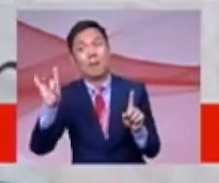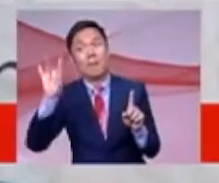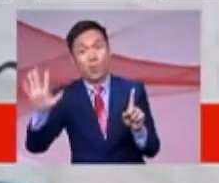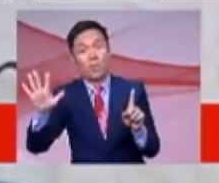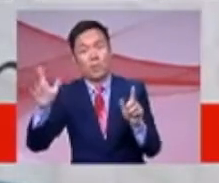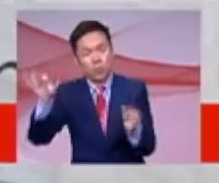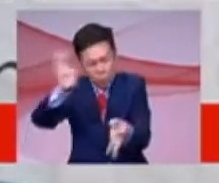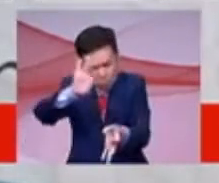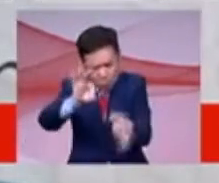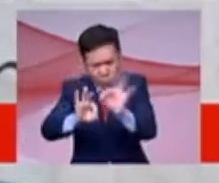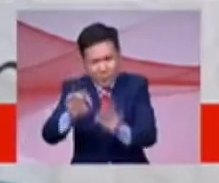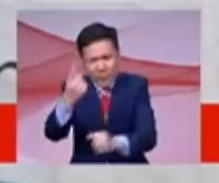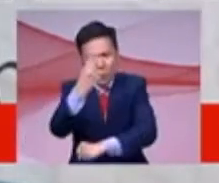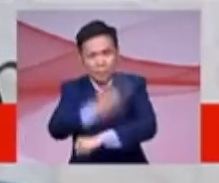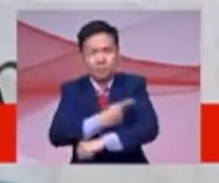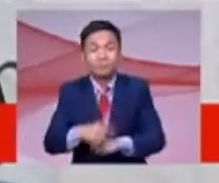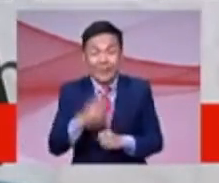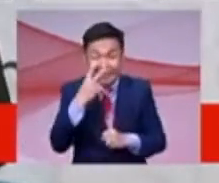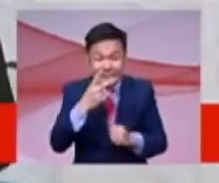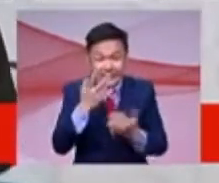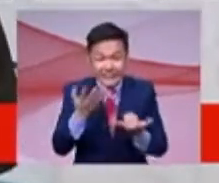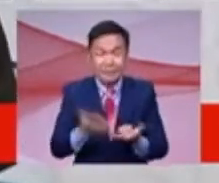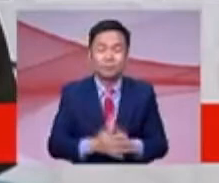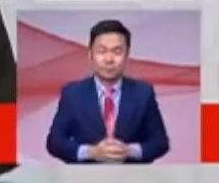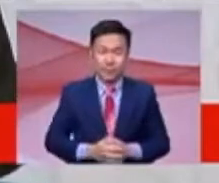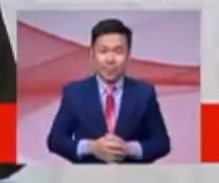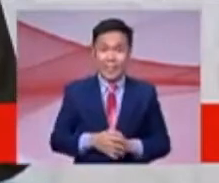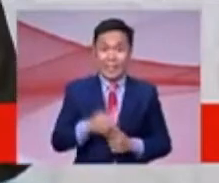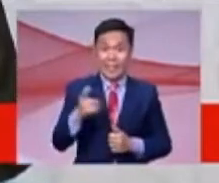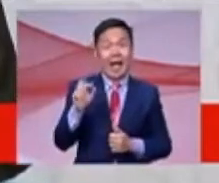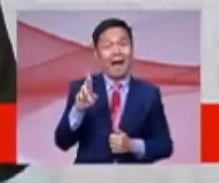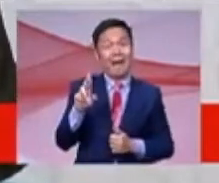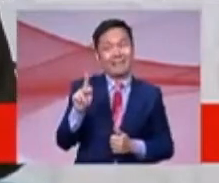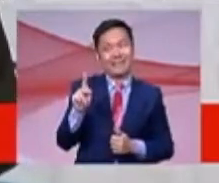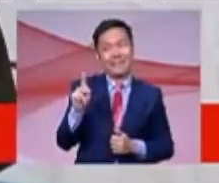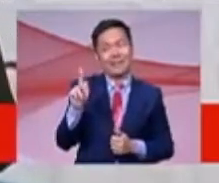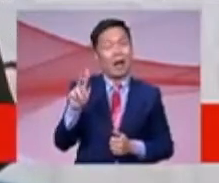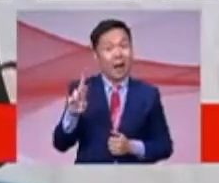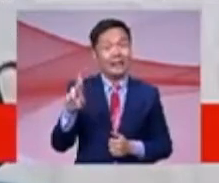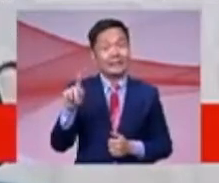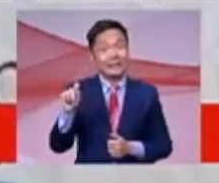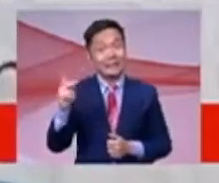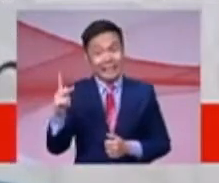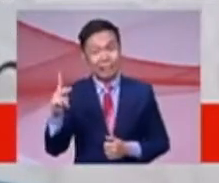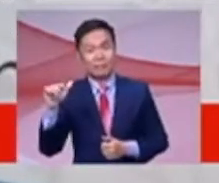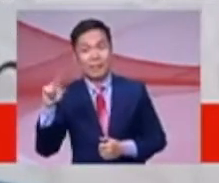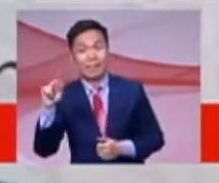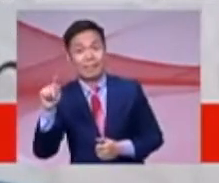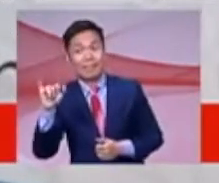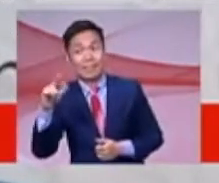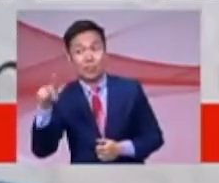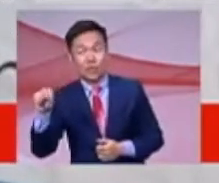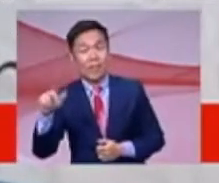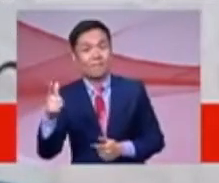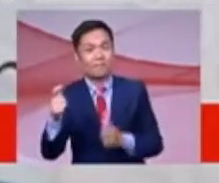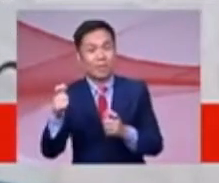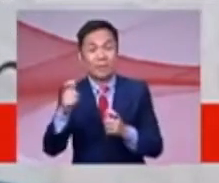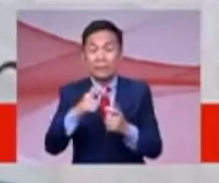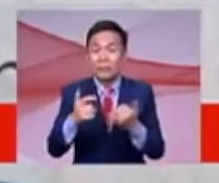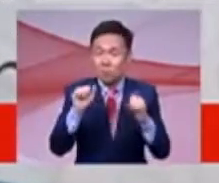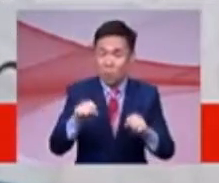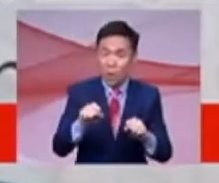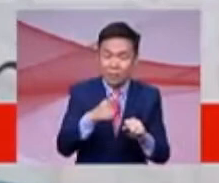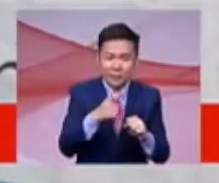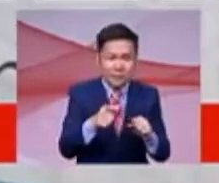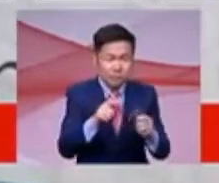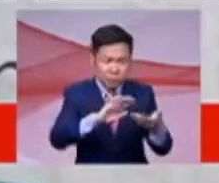104,885 ujian. Iaitu, dan juga kita menggunakan RTK antigen. Kita boleh tambah kepada penggunaan yang lebih